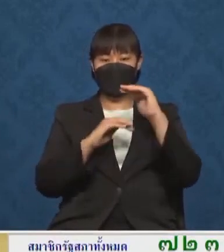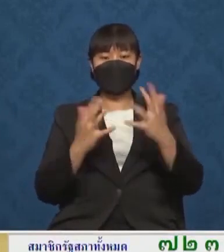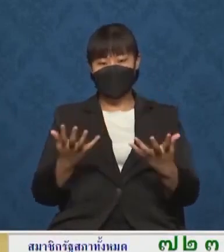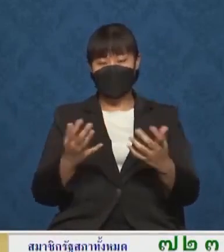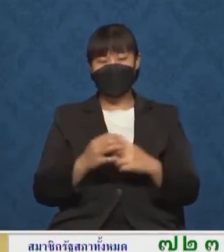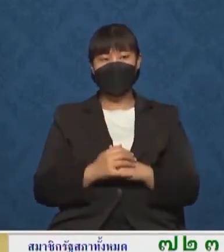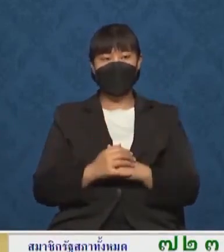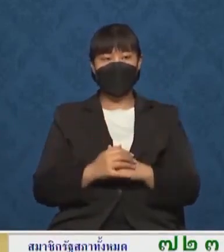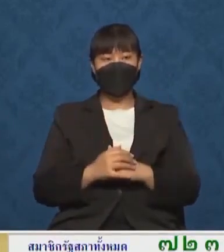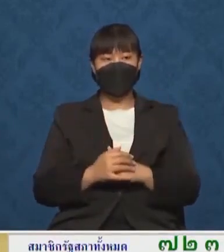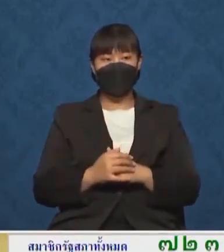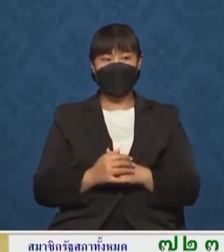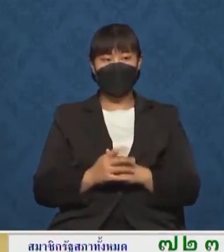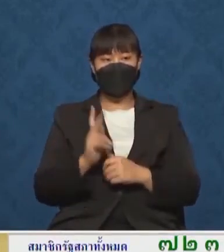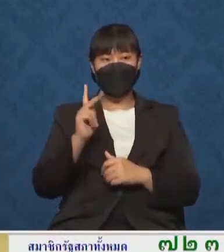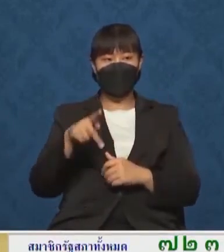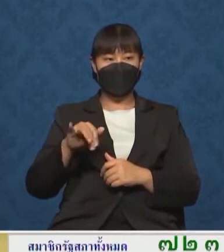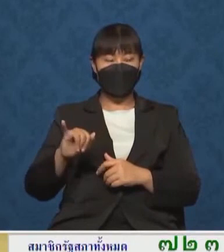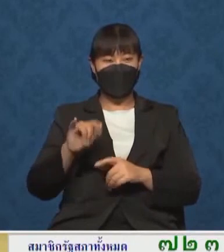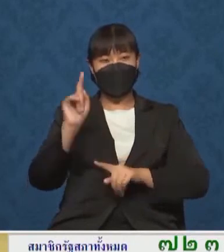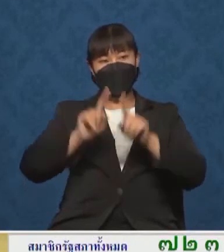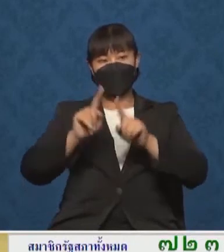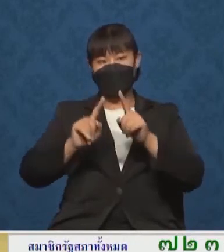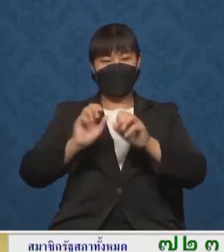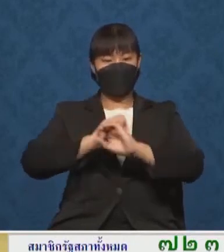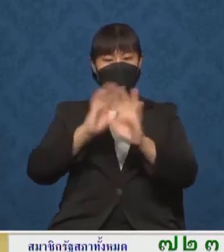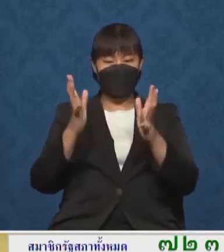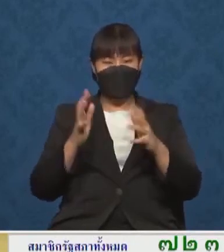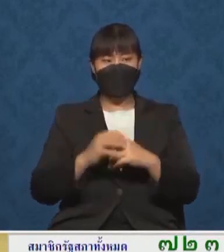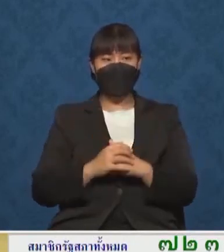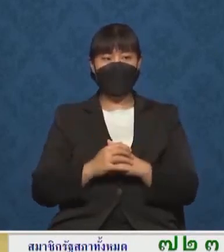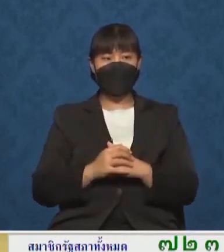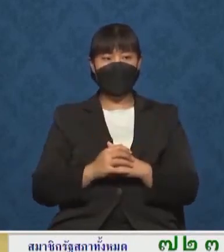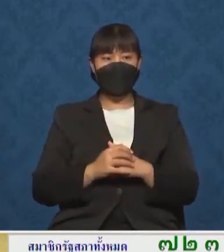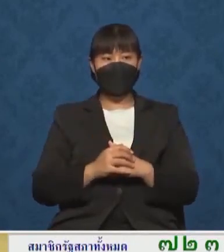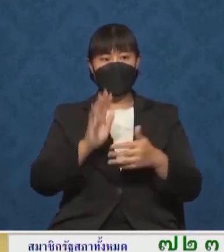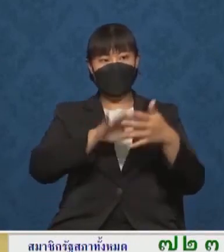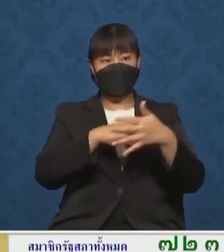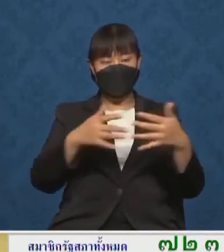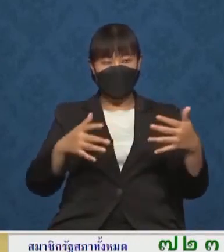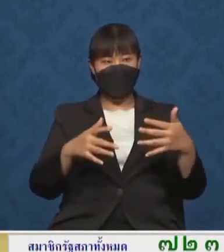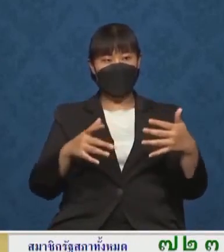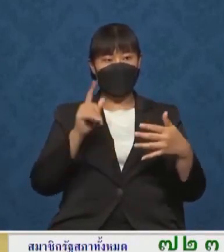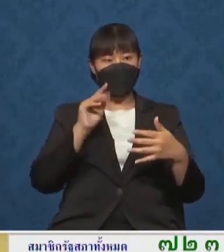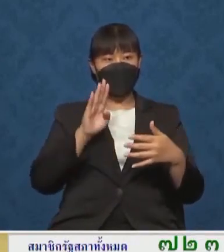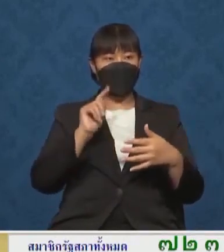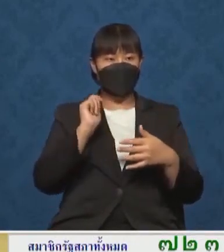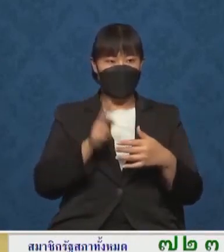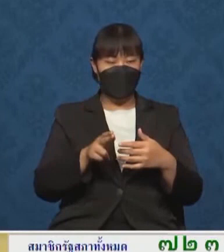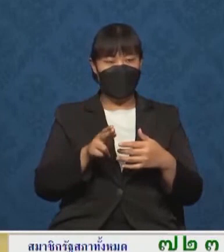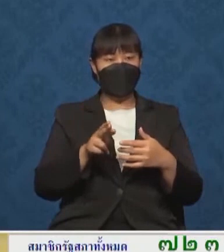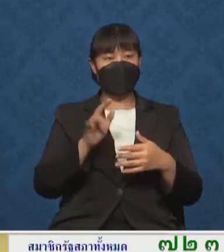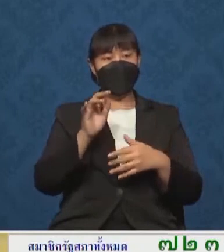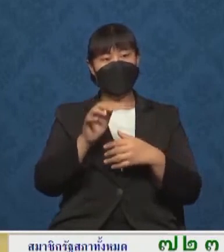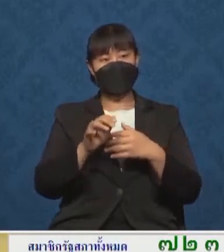ในตัวชี้วัดที่ไม่ชัดเจนนั้นผมขออนุญาตยกตัวอย่างสักหนึ่งอันนะครับในแผนแม่บทยุทธศาสตร์ชาติด้านความมั่นคงนะครับมีการกำหนดว่า